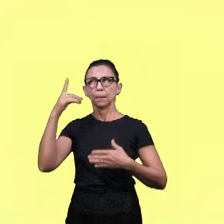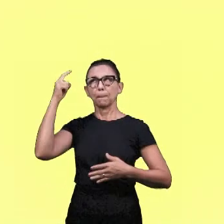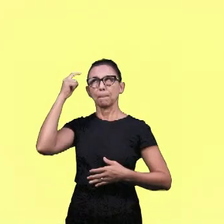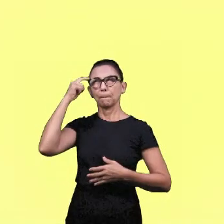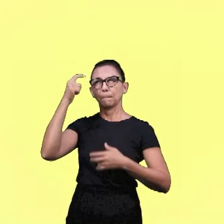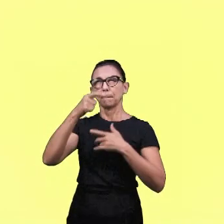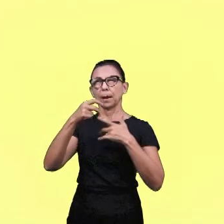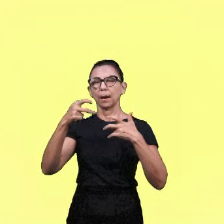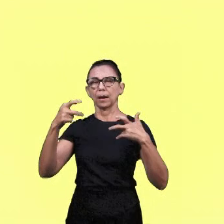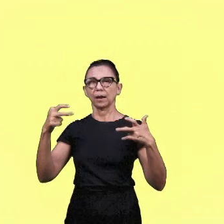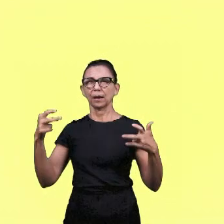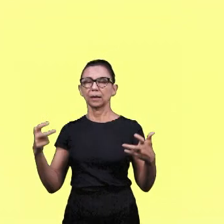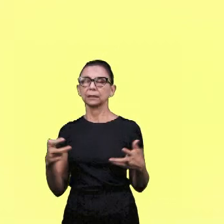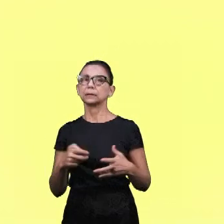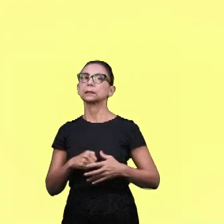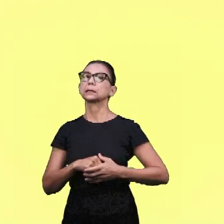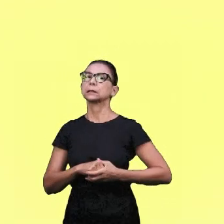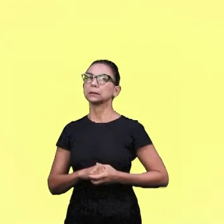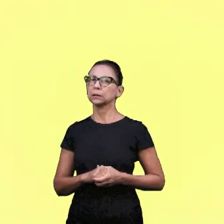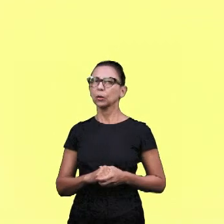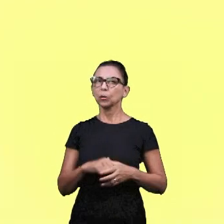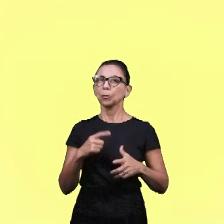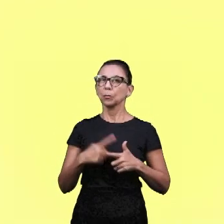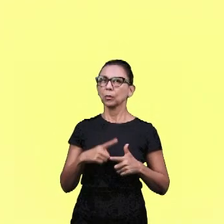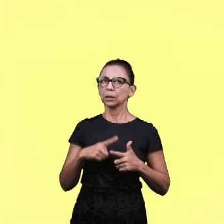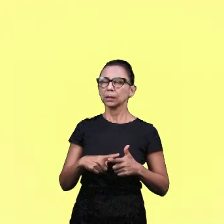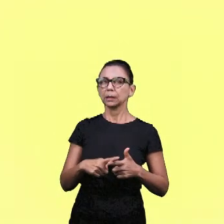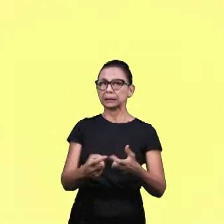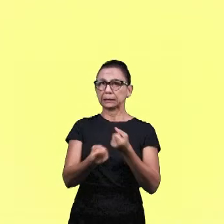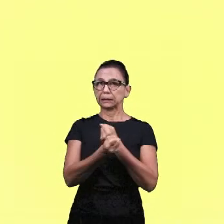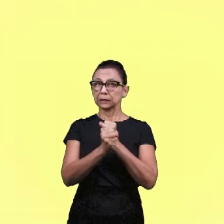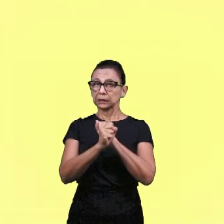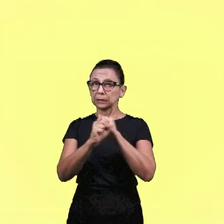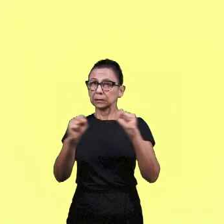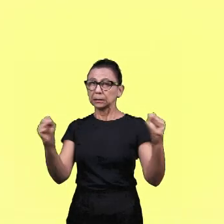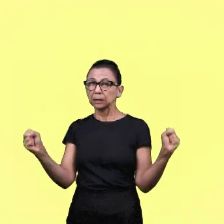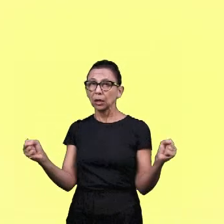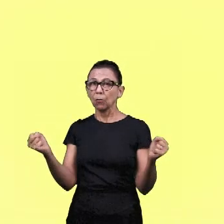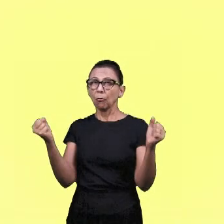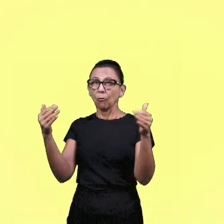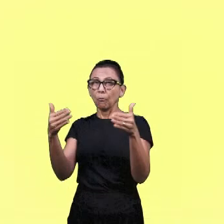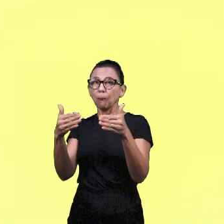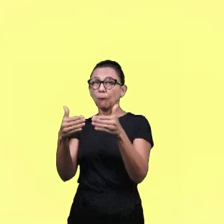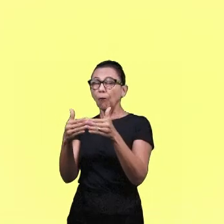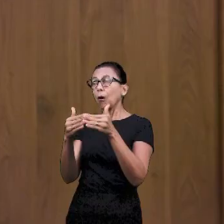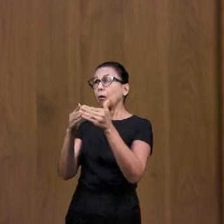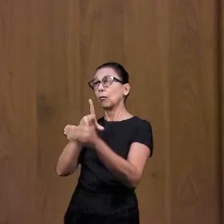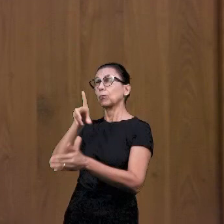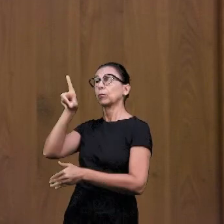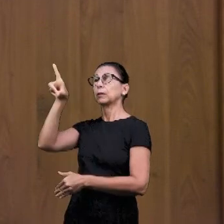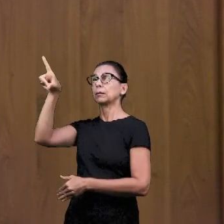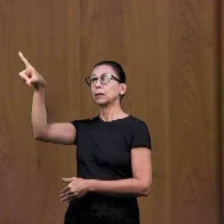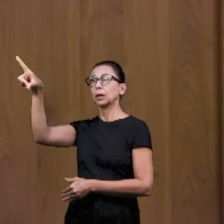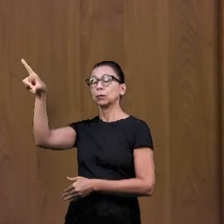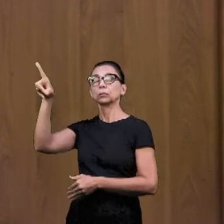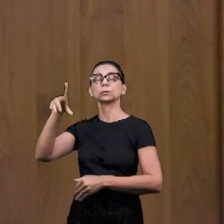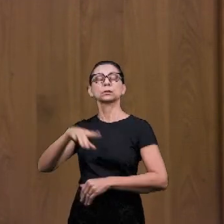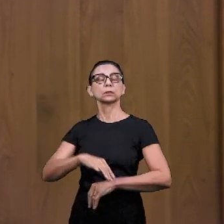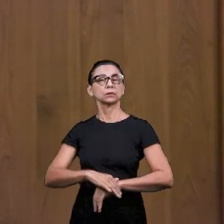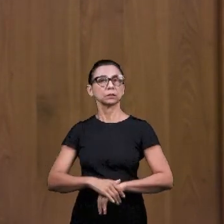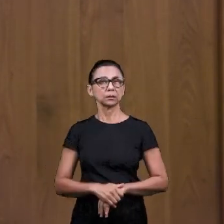allait avoir les pensées tournées vers le Seigneur. Et aujourd'hui, nos pensées, ils sont conservées par le